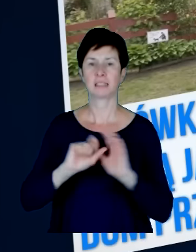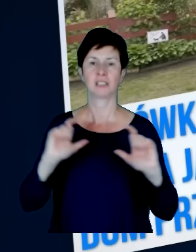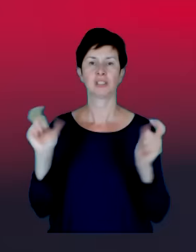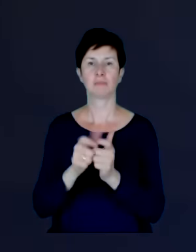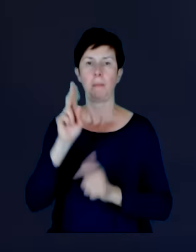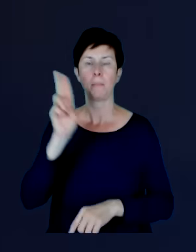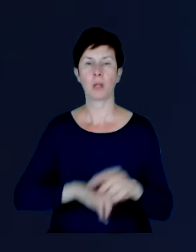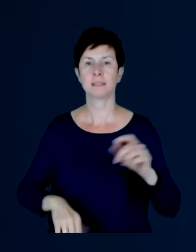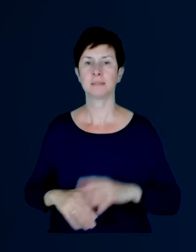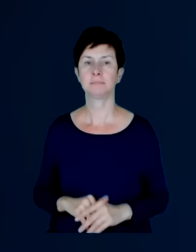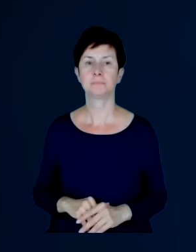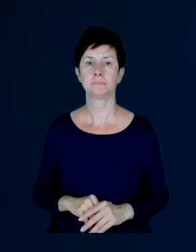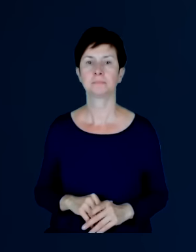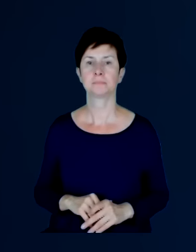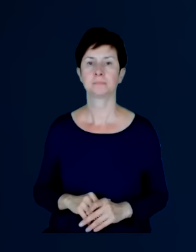policję